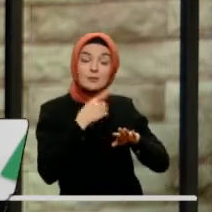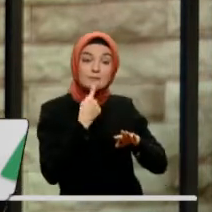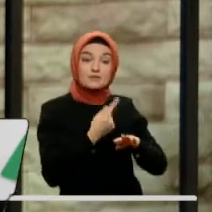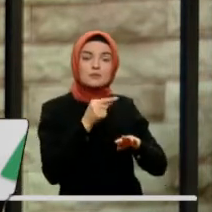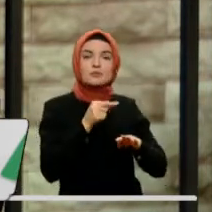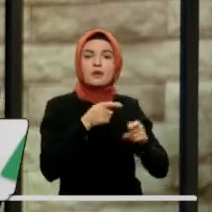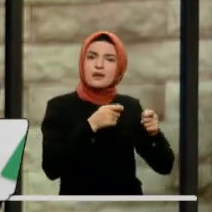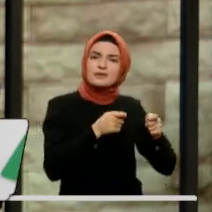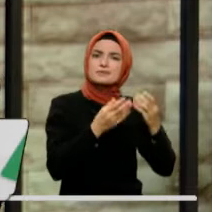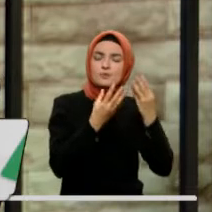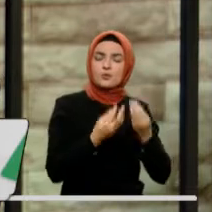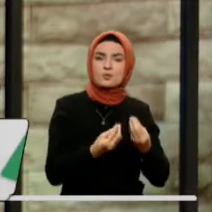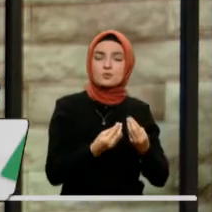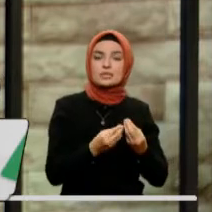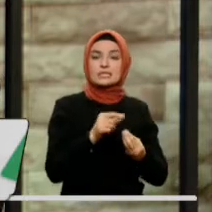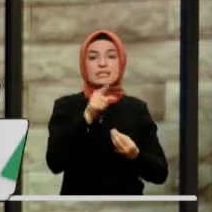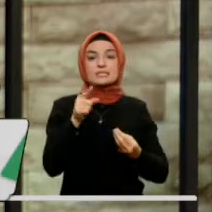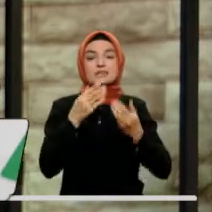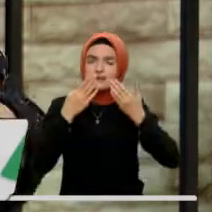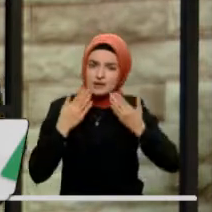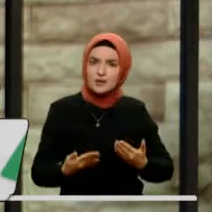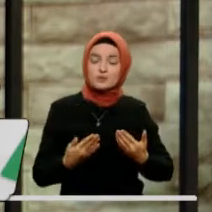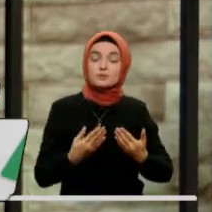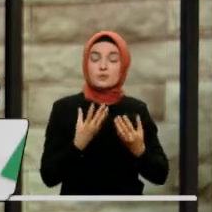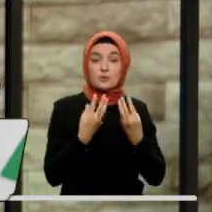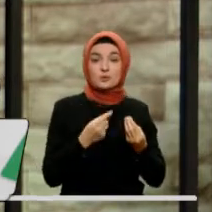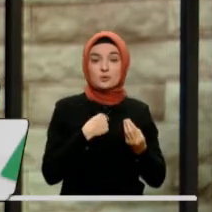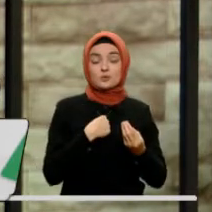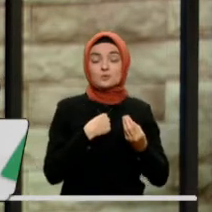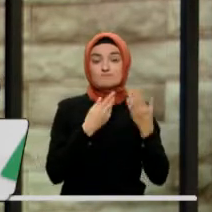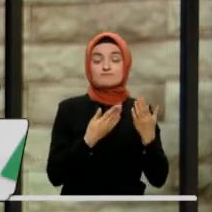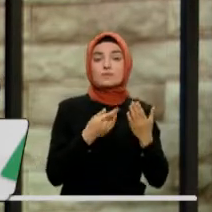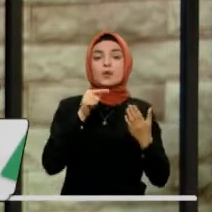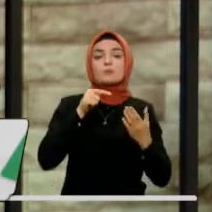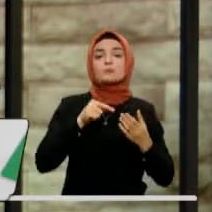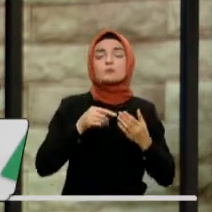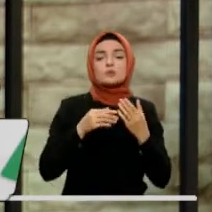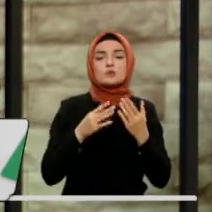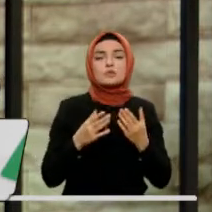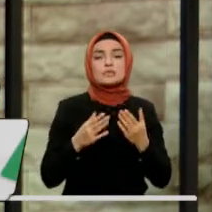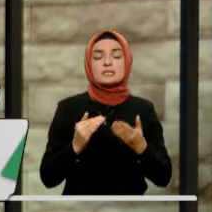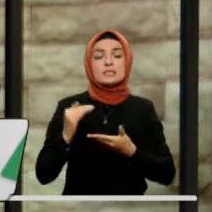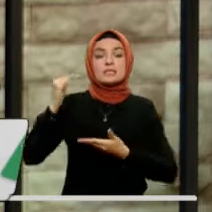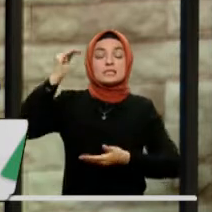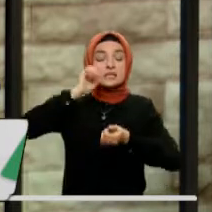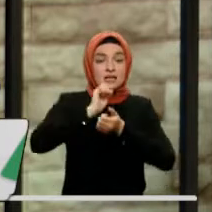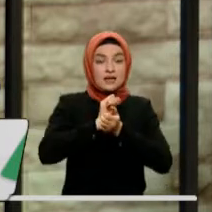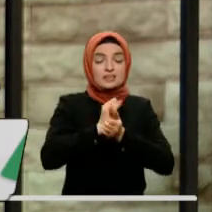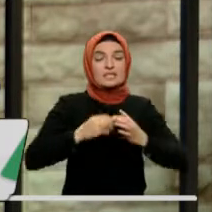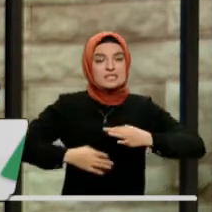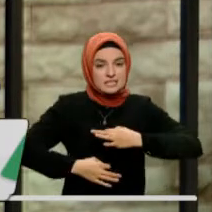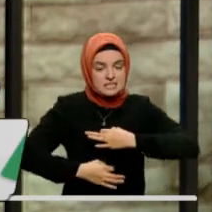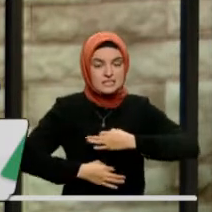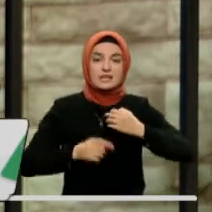boyutuna geçerim evde ve seni kabullenirim o konuda. Ama buradaki yetiştiğin aileden saygı